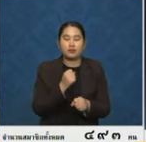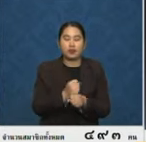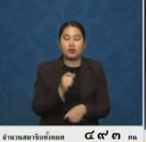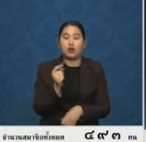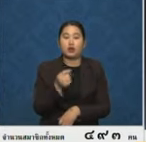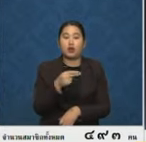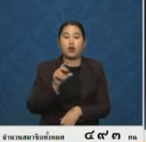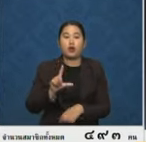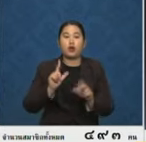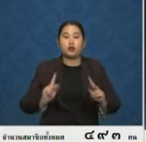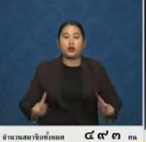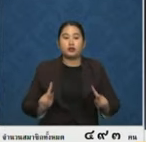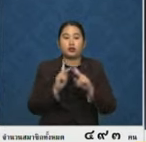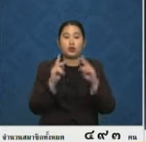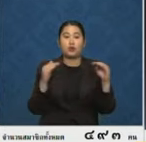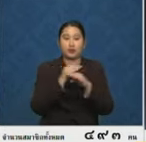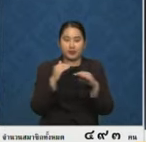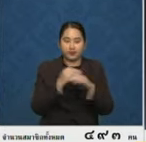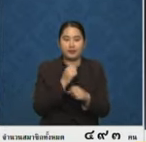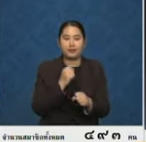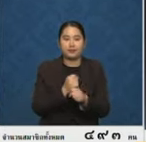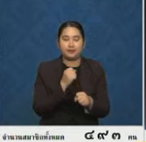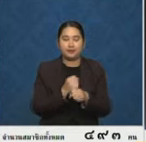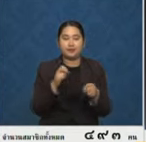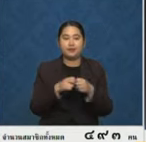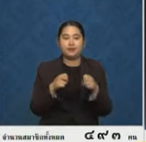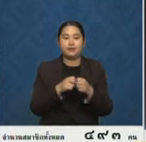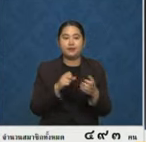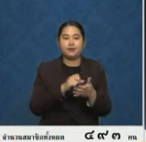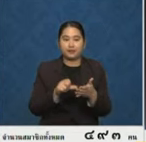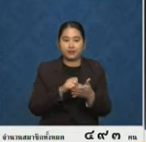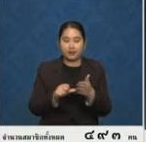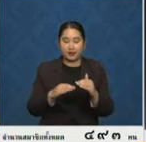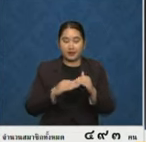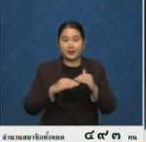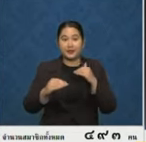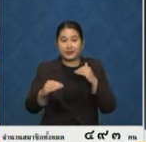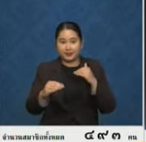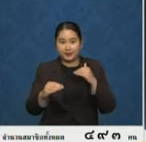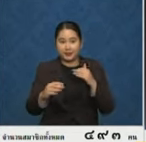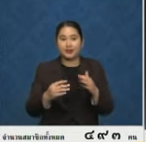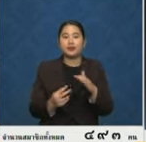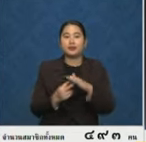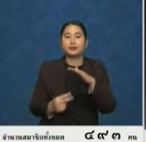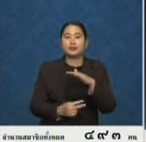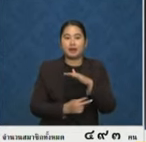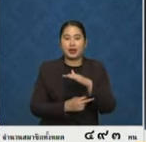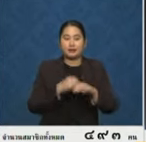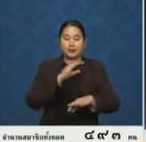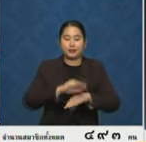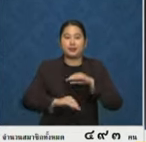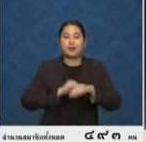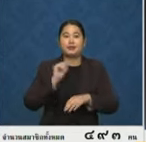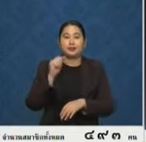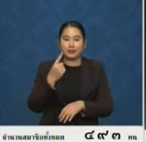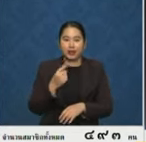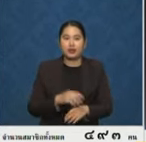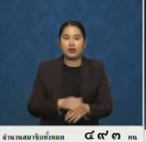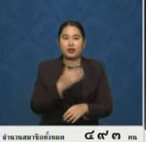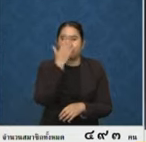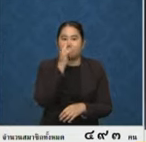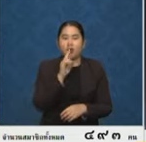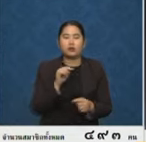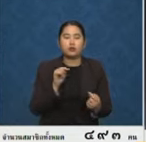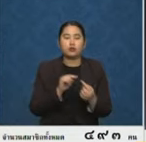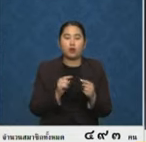ชนบทกระทรวงคมนาคมนะคะได้ดำเนินการขยายความยาวสะพานหรือก่อสร้างสะพานข้ามลองกรุงกักใหม่เพื่อความ